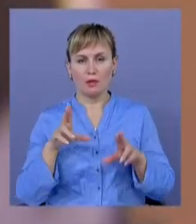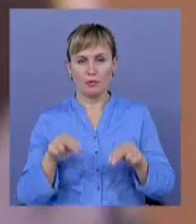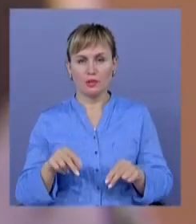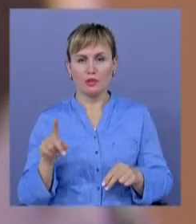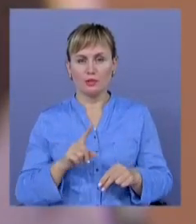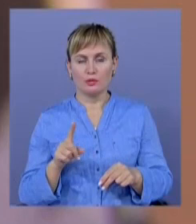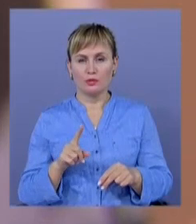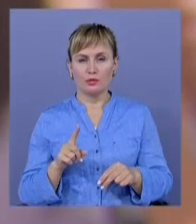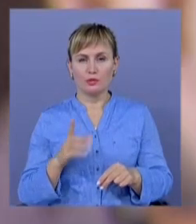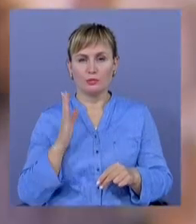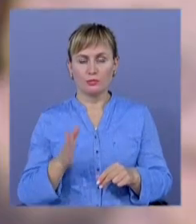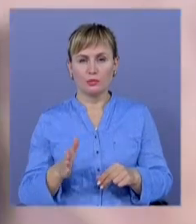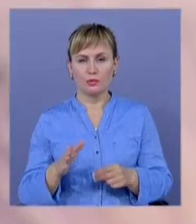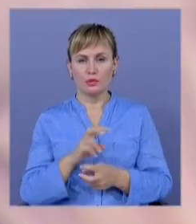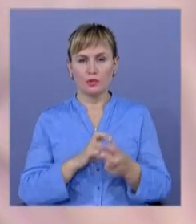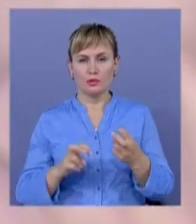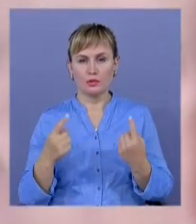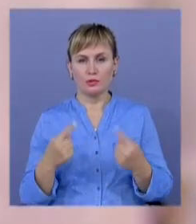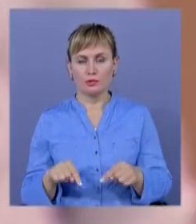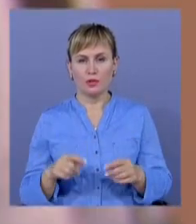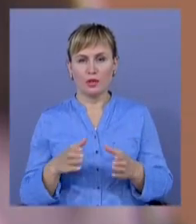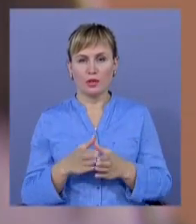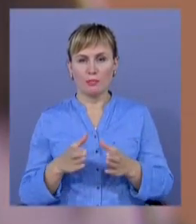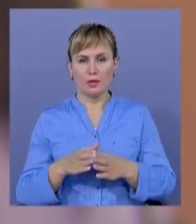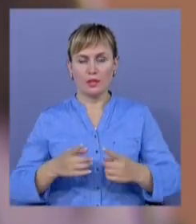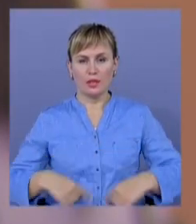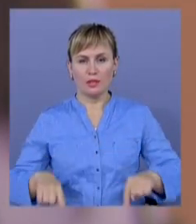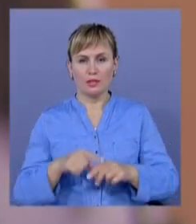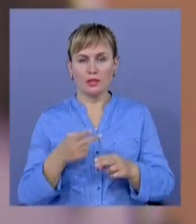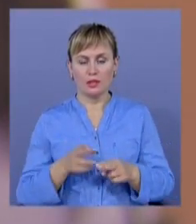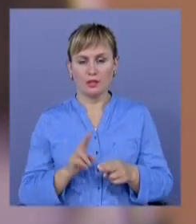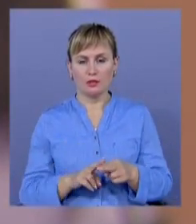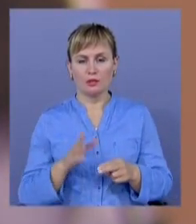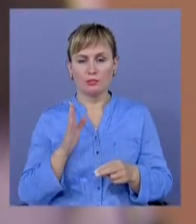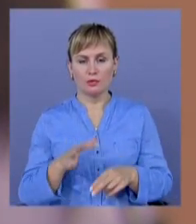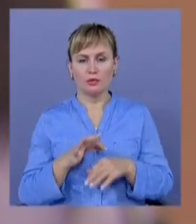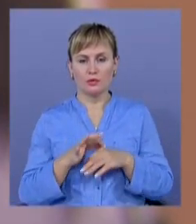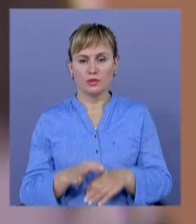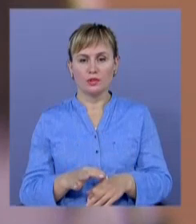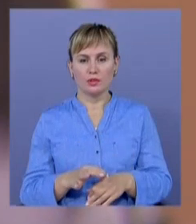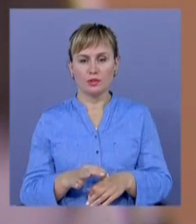что будет подыщена другая компания-подрядчика, которая будет вести